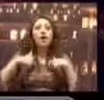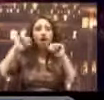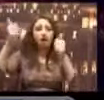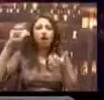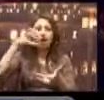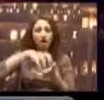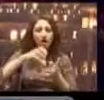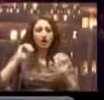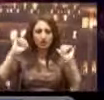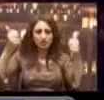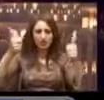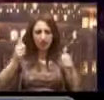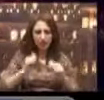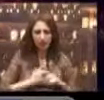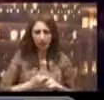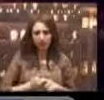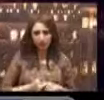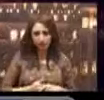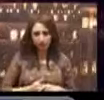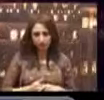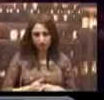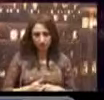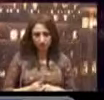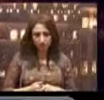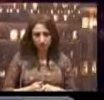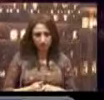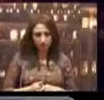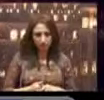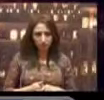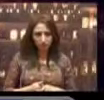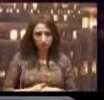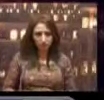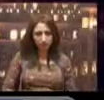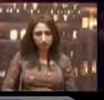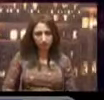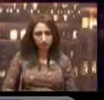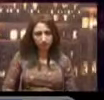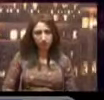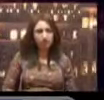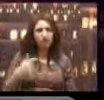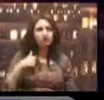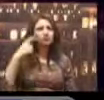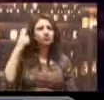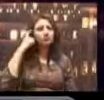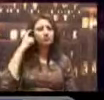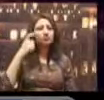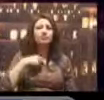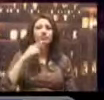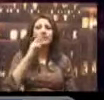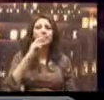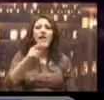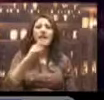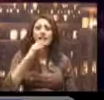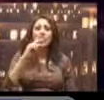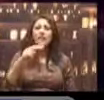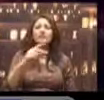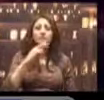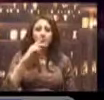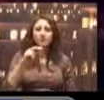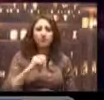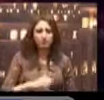زي الريد كاربت، وفي ف قعدت اتكلمت، كان في قناه بتبث على الهواء يعني،